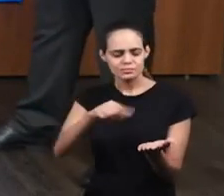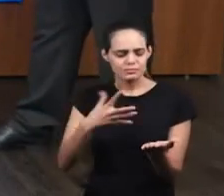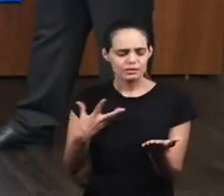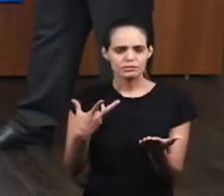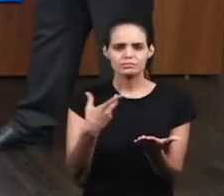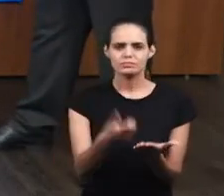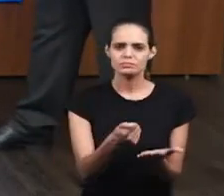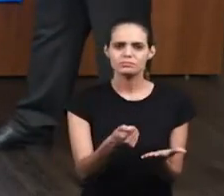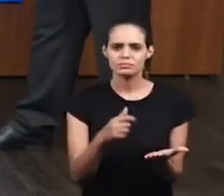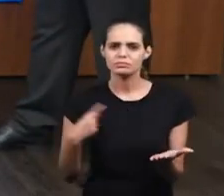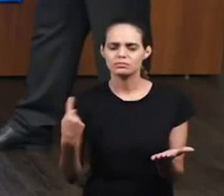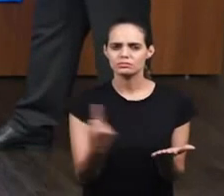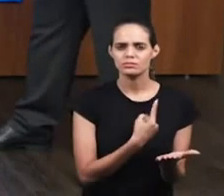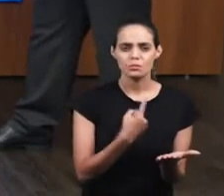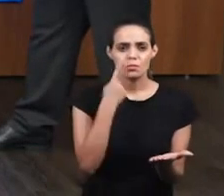Wahrheit.